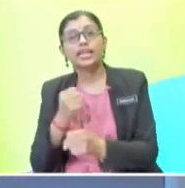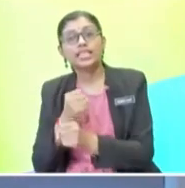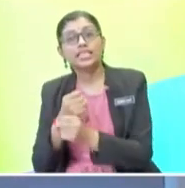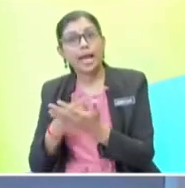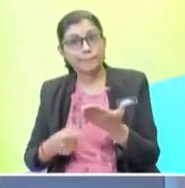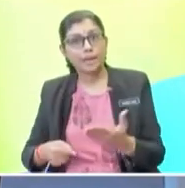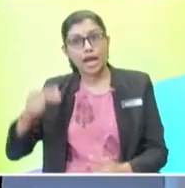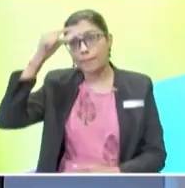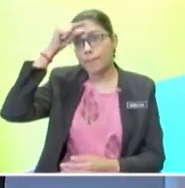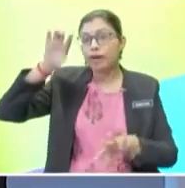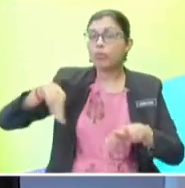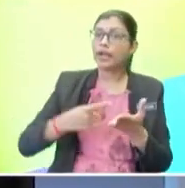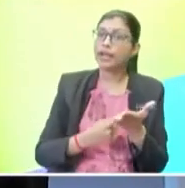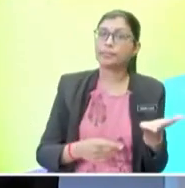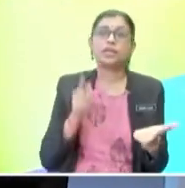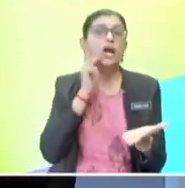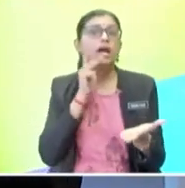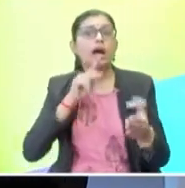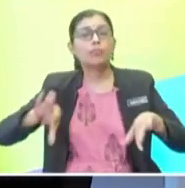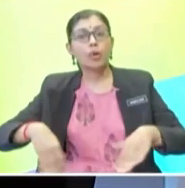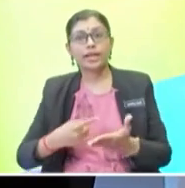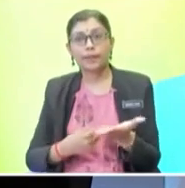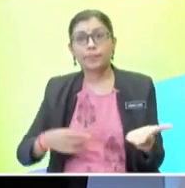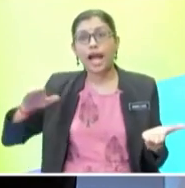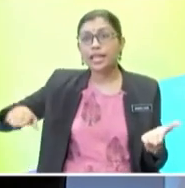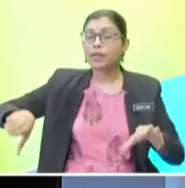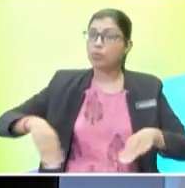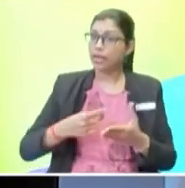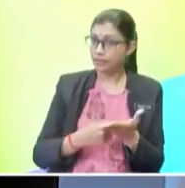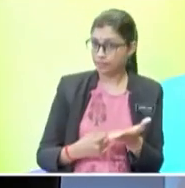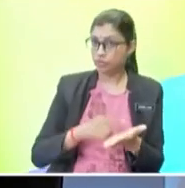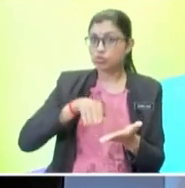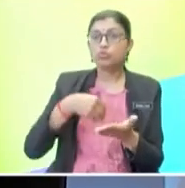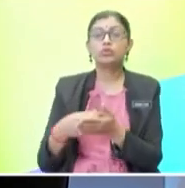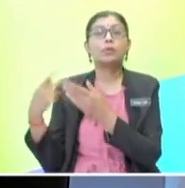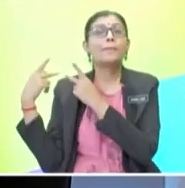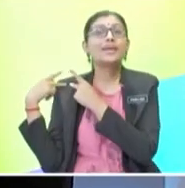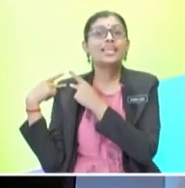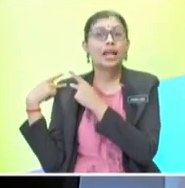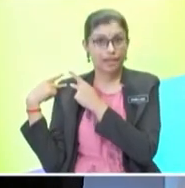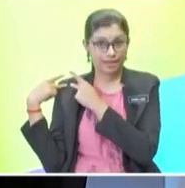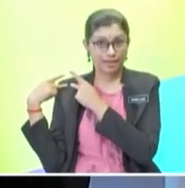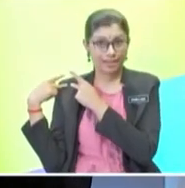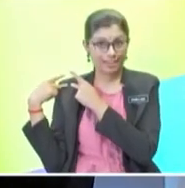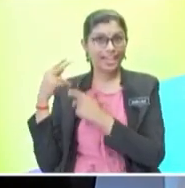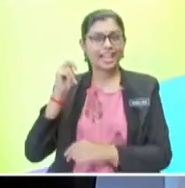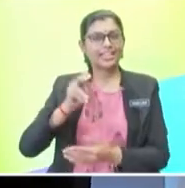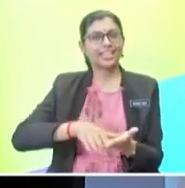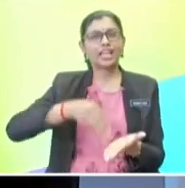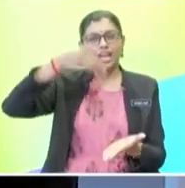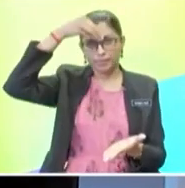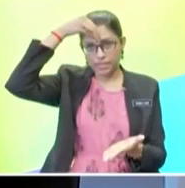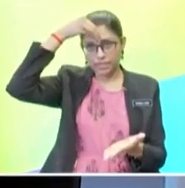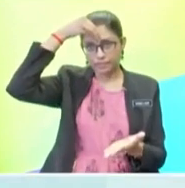tengok apa tanggungjawab mereka ini di dalam ahli keluarga ini. Tapi sebelum itu, cikgu nak tanya dulu soalan kepada anak-anak murid kita. Cikgu ada